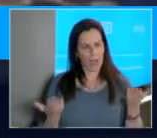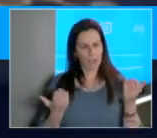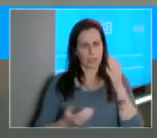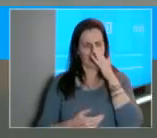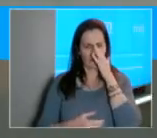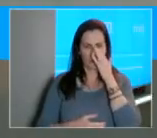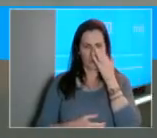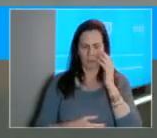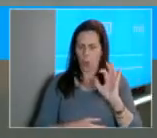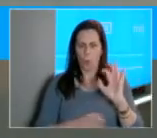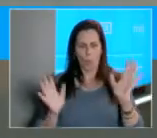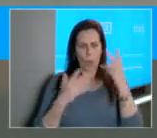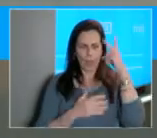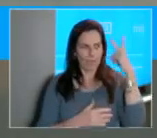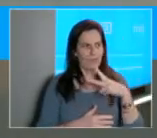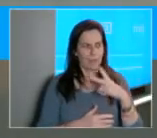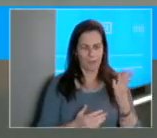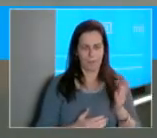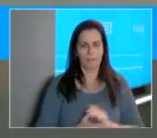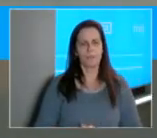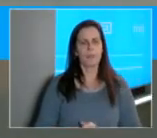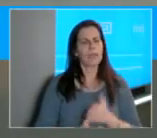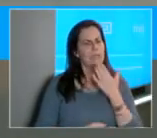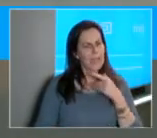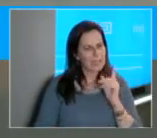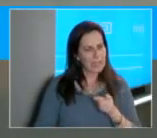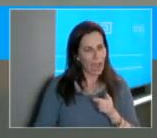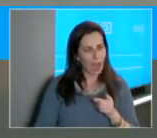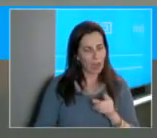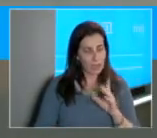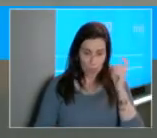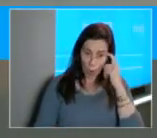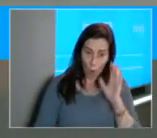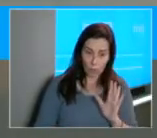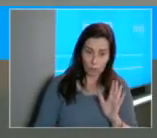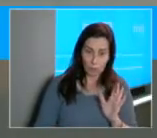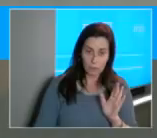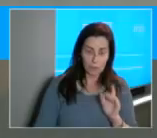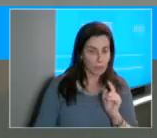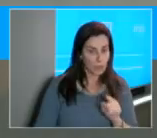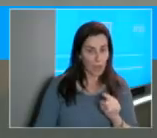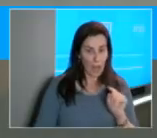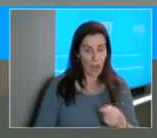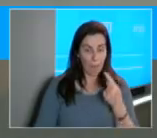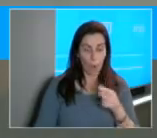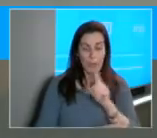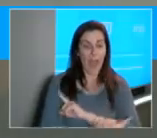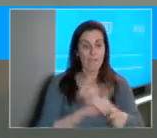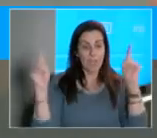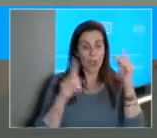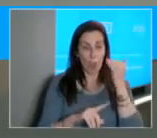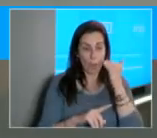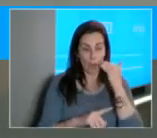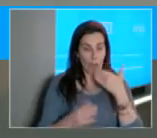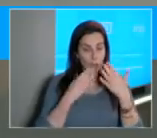בוא נפרק רגע את המוקש הדיפלומטי הזה. ישראל צריכה להיות מודאגת מכך שלמרות הווטו